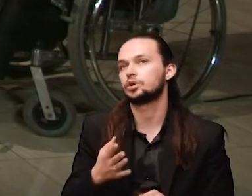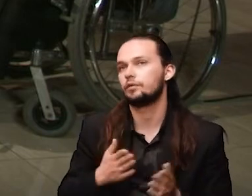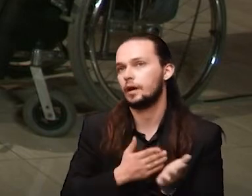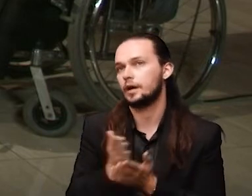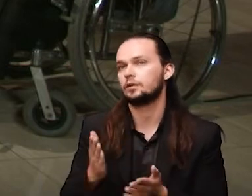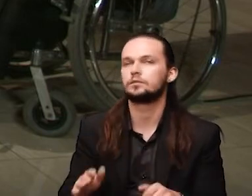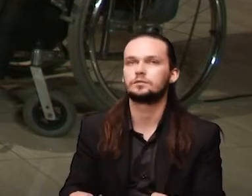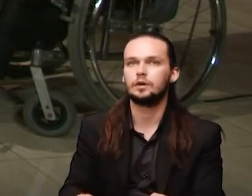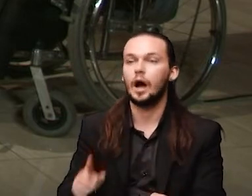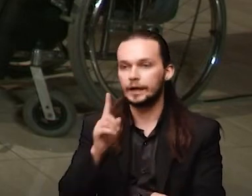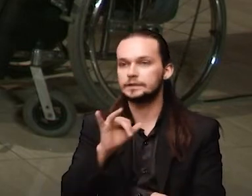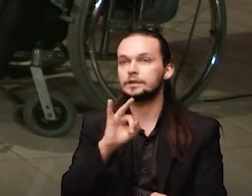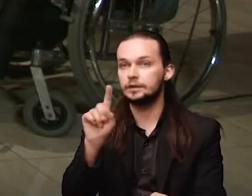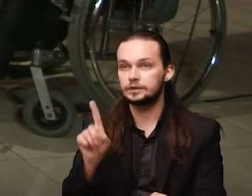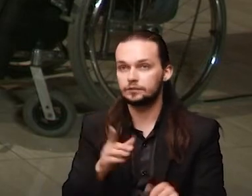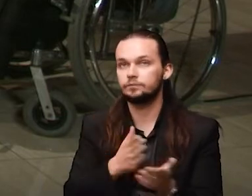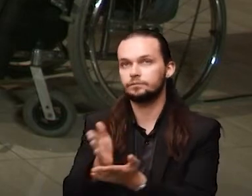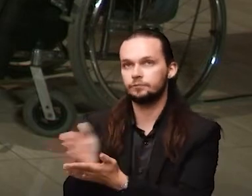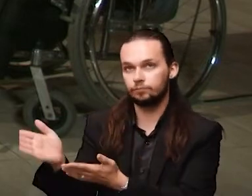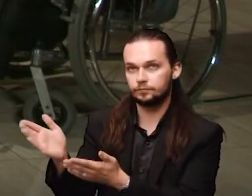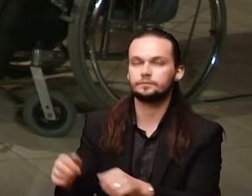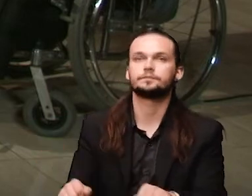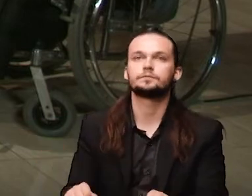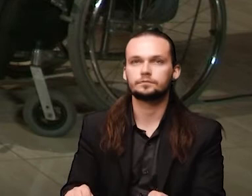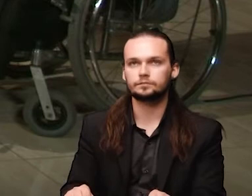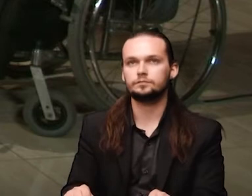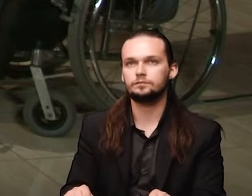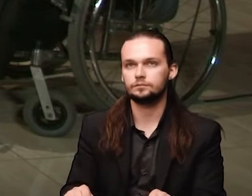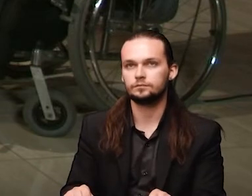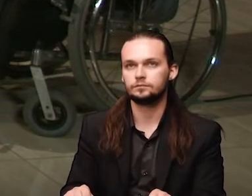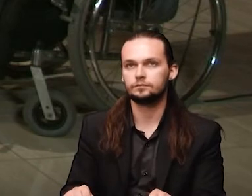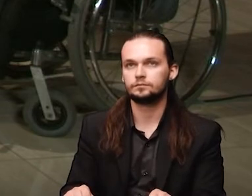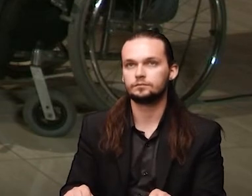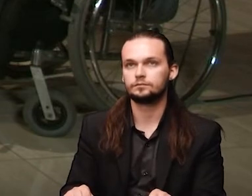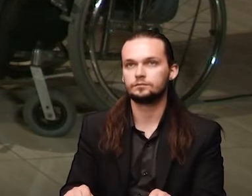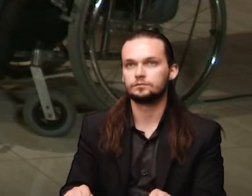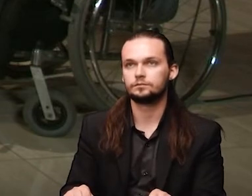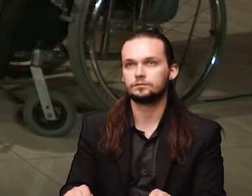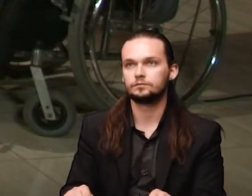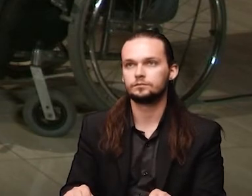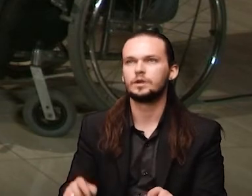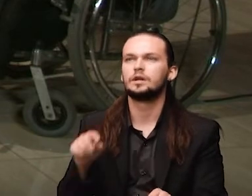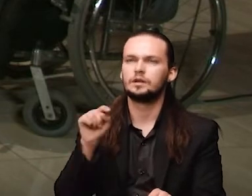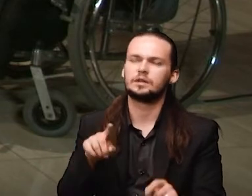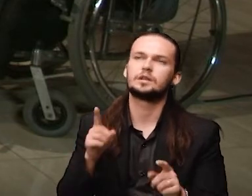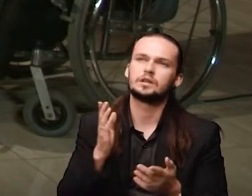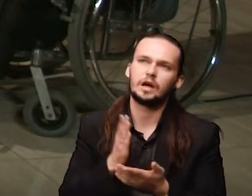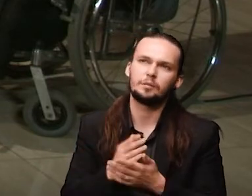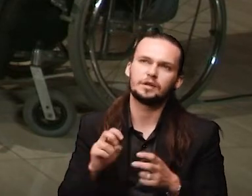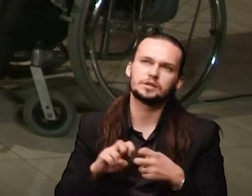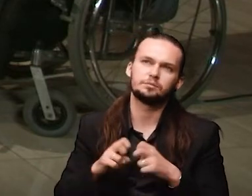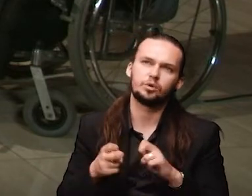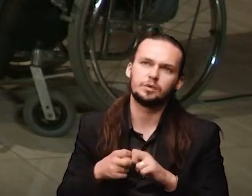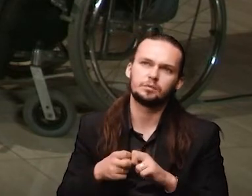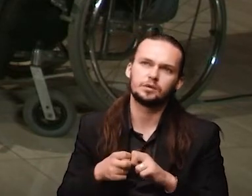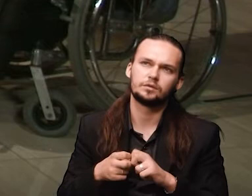это хороший вариант. Один из вариантов, так скажем. Один из вариантов, да. Даже, ну, тому же сотруднику МВД вот можно... Вменить в обязанности. Там есть